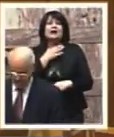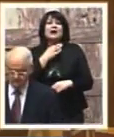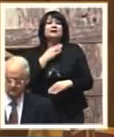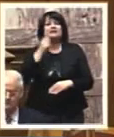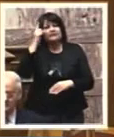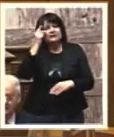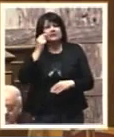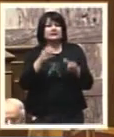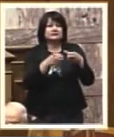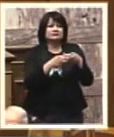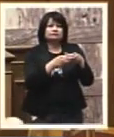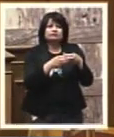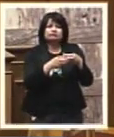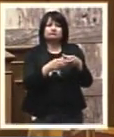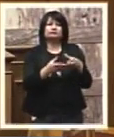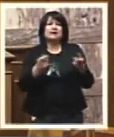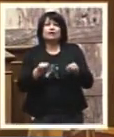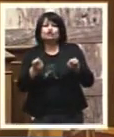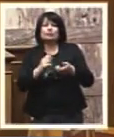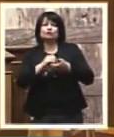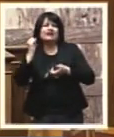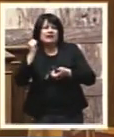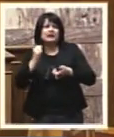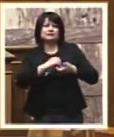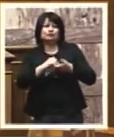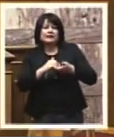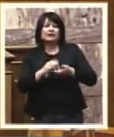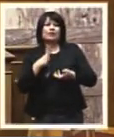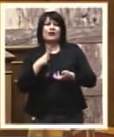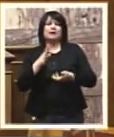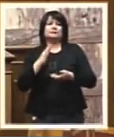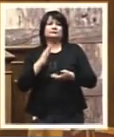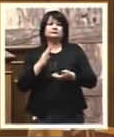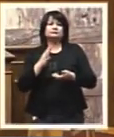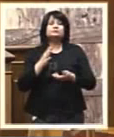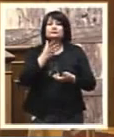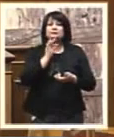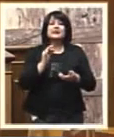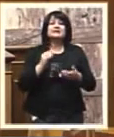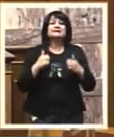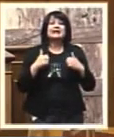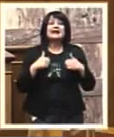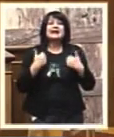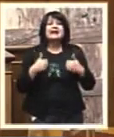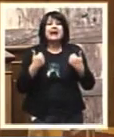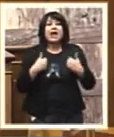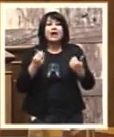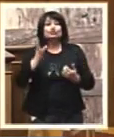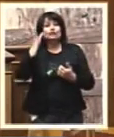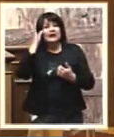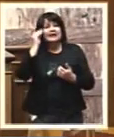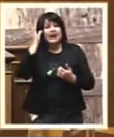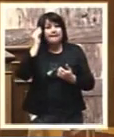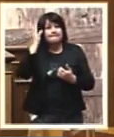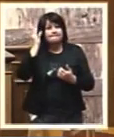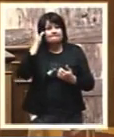ο εργαζόμενος ένα προστάτη συνδικαλιστή, να μαθαίνει ο νέος ότι όλη η ενέργειά του πρέπει να τη σπαταλάει στο να πιάσει